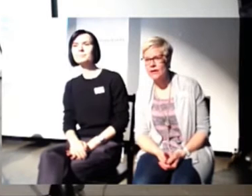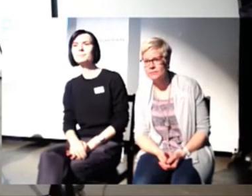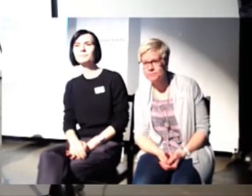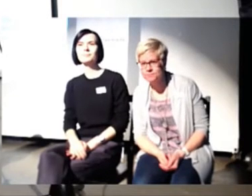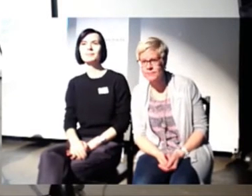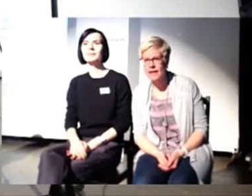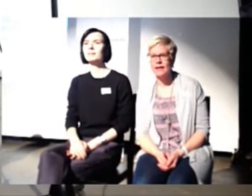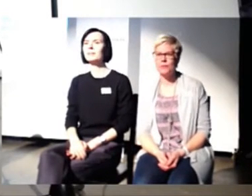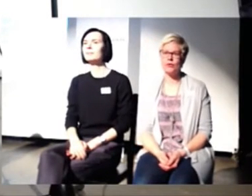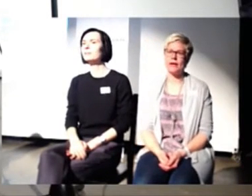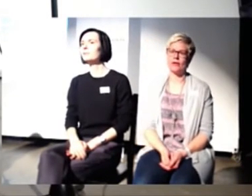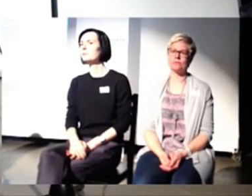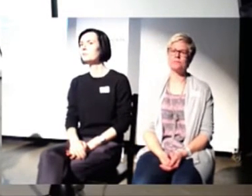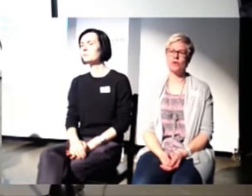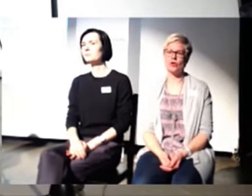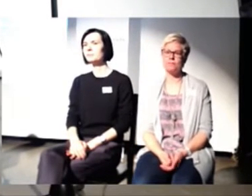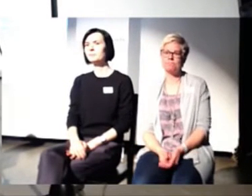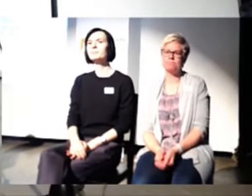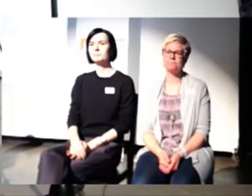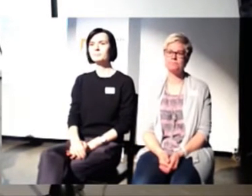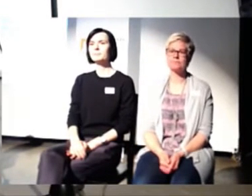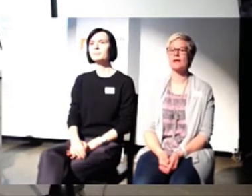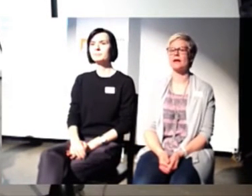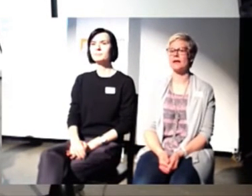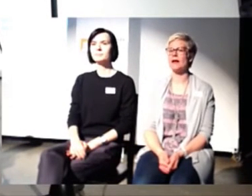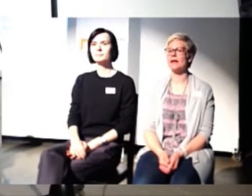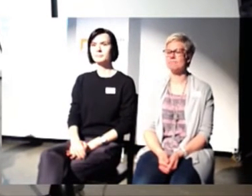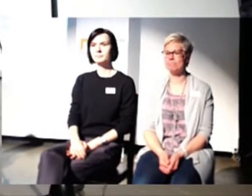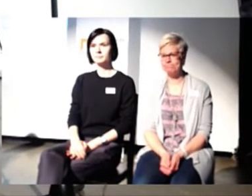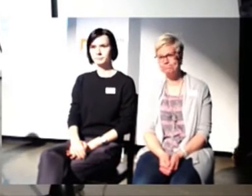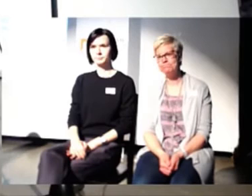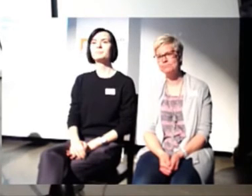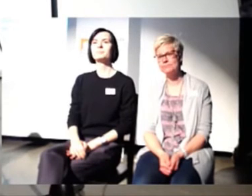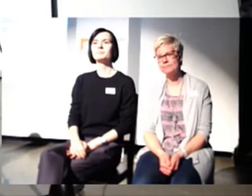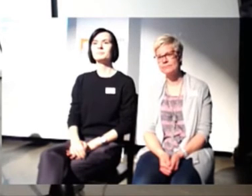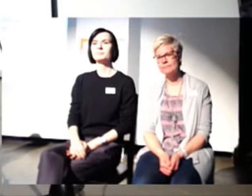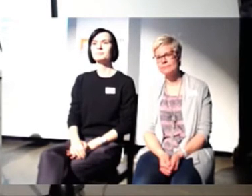Hei vaan. Minun nimeni on Noora Karjalainen.